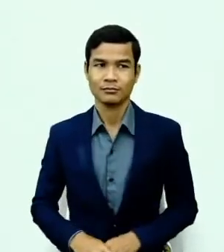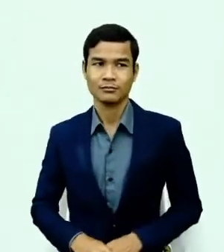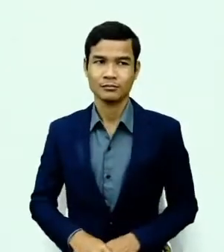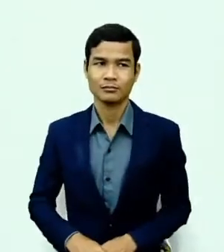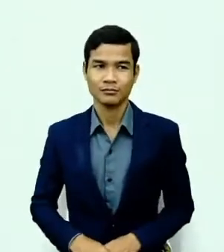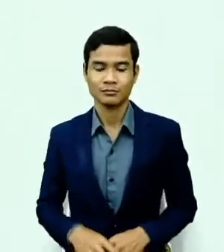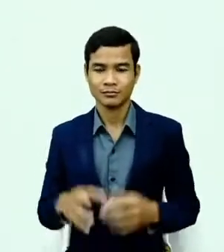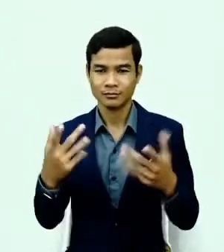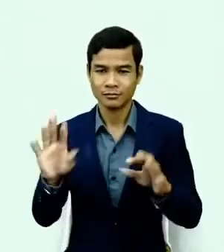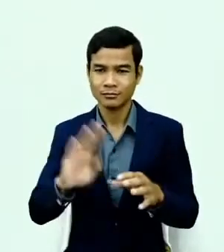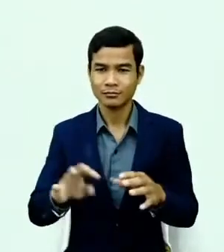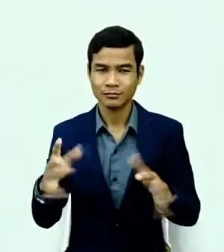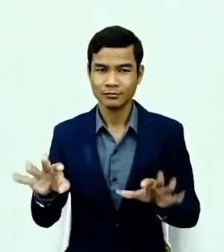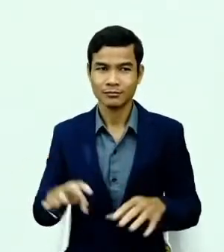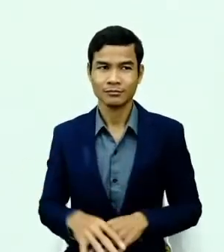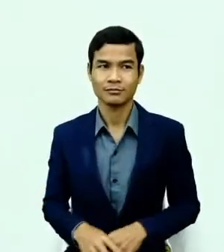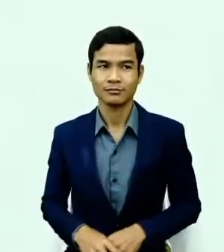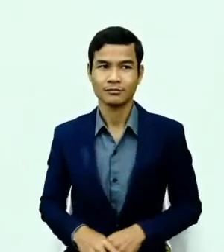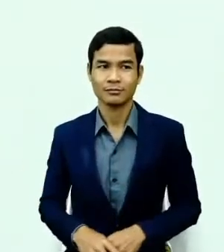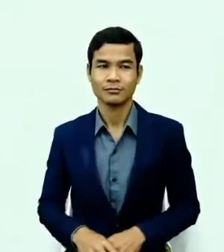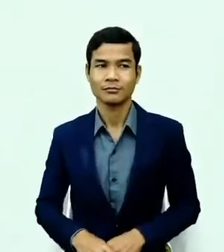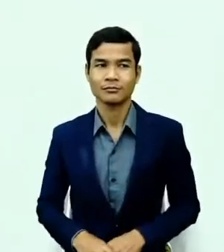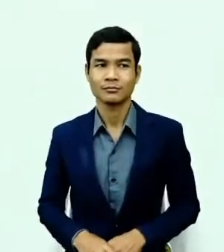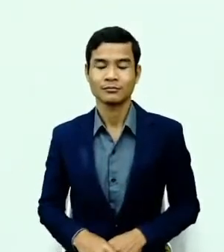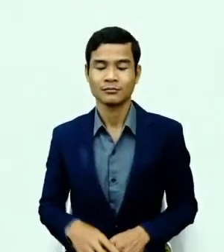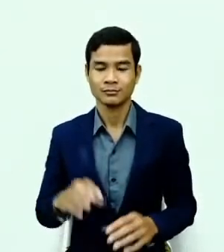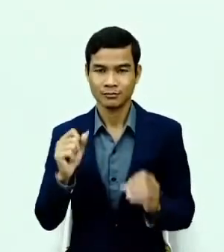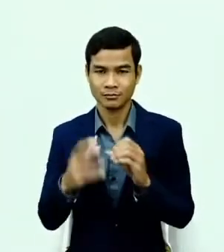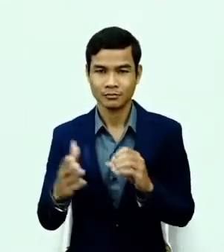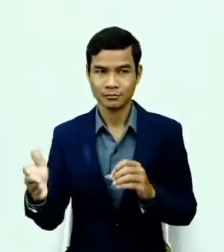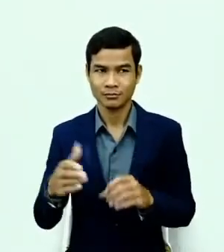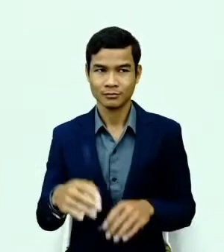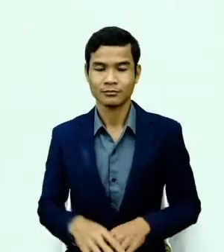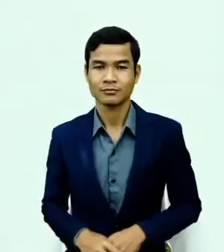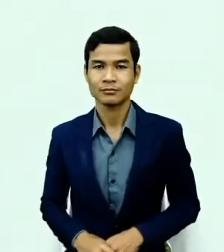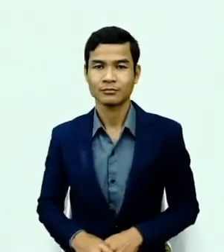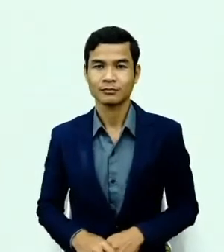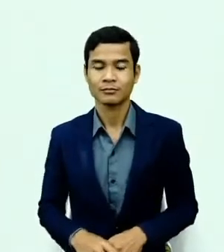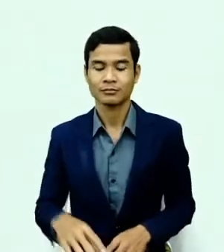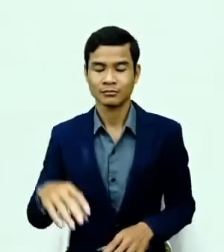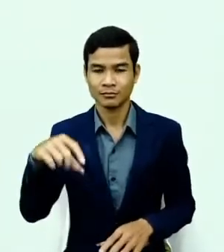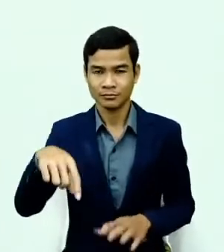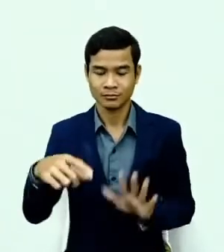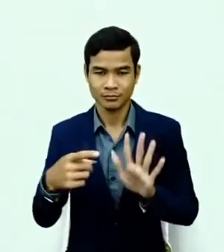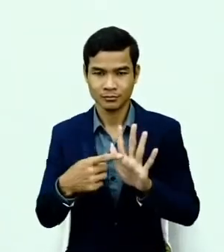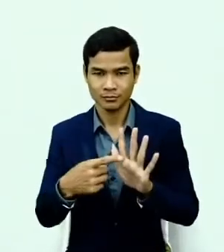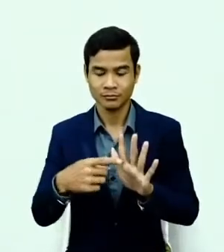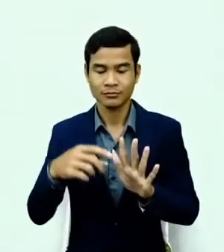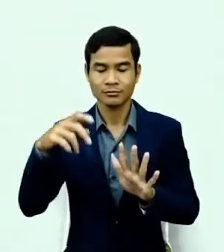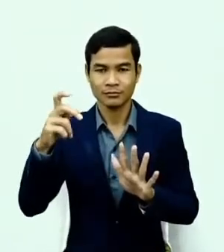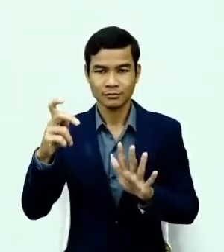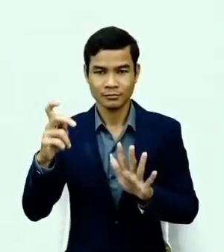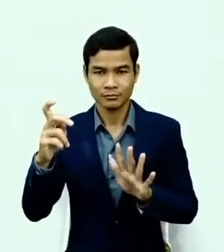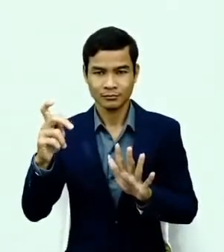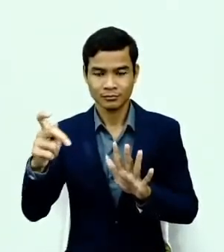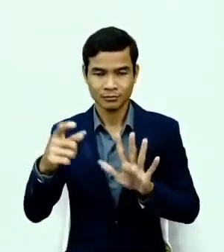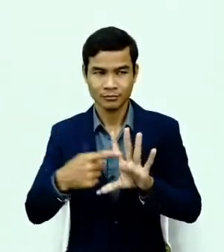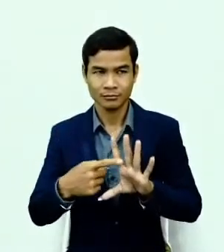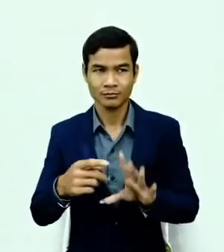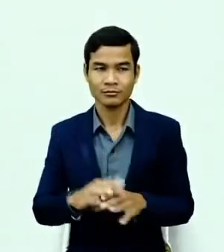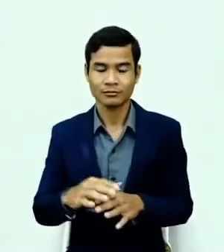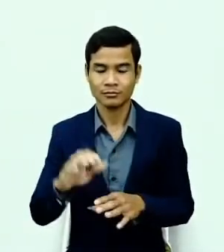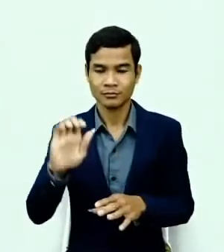រីរាល់ហើយឬនៅកូនចាចាប់ផ្ដើមកើគឺ